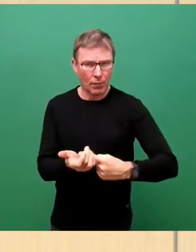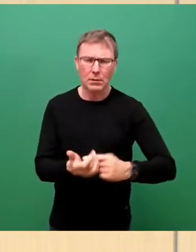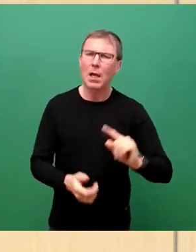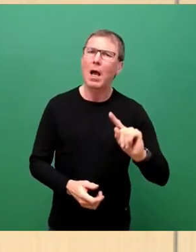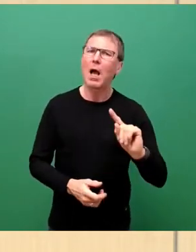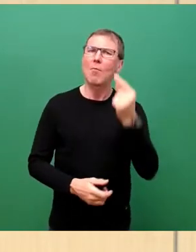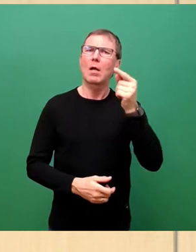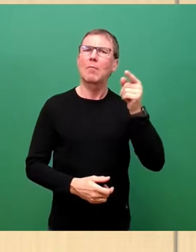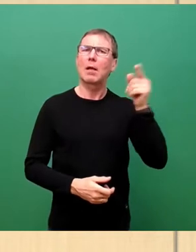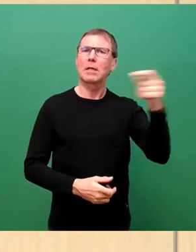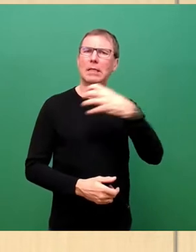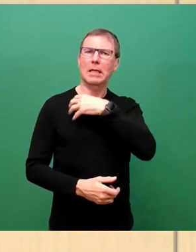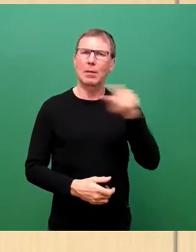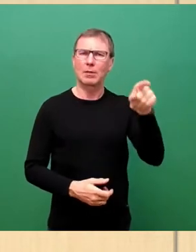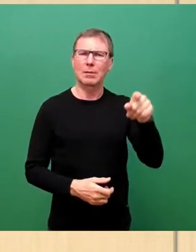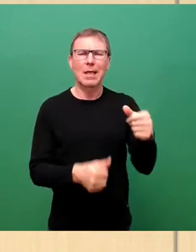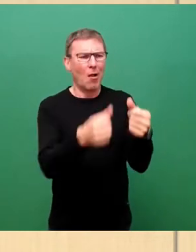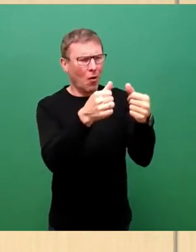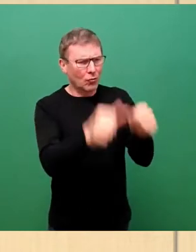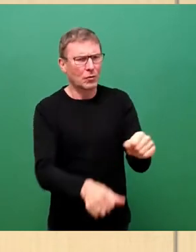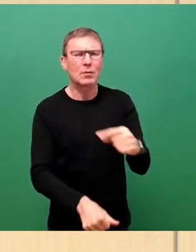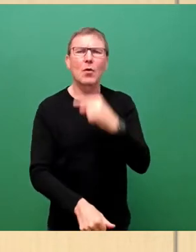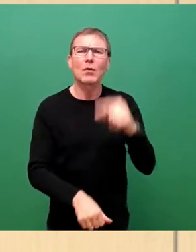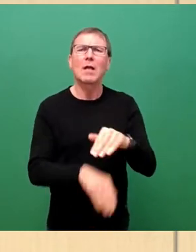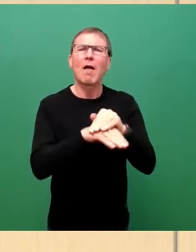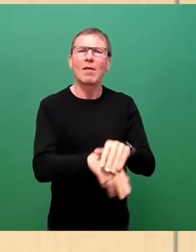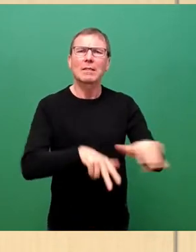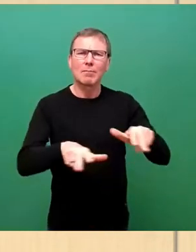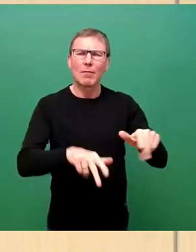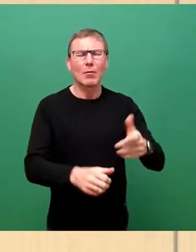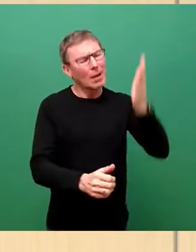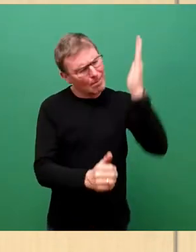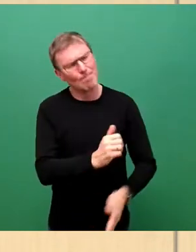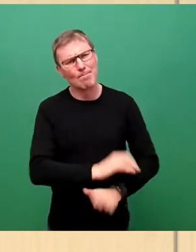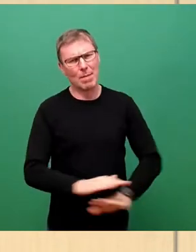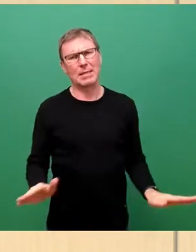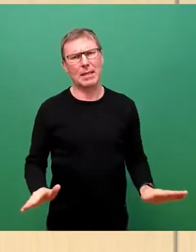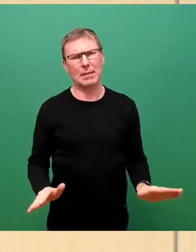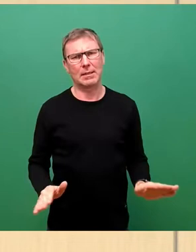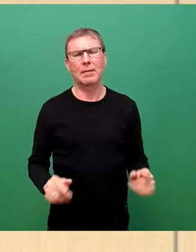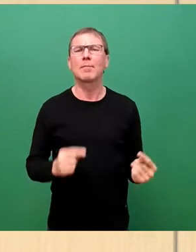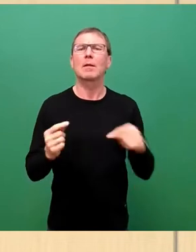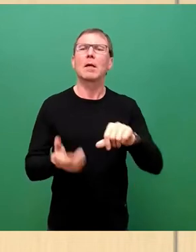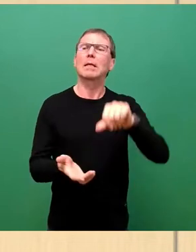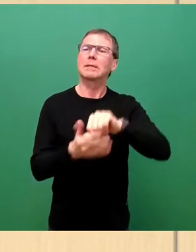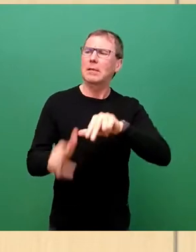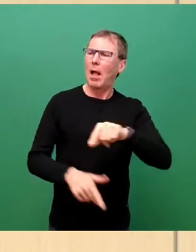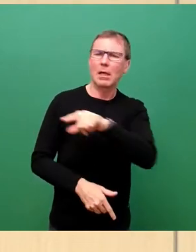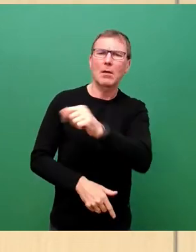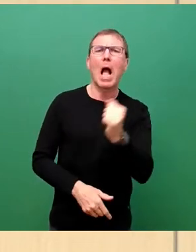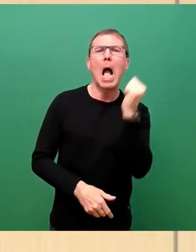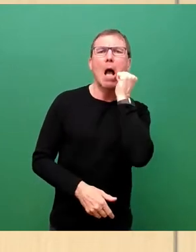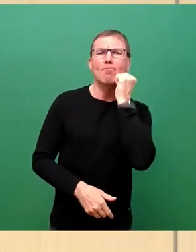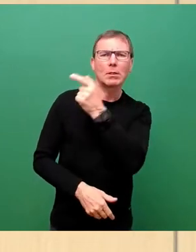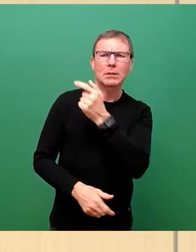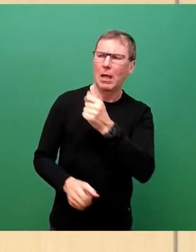Petersburg auf, die Unterdrückung der russischen Friedensbewegung zu beenden und sich gegenüber der Zentralregierung in Moskau einzusetzen,